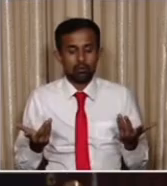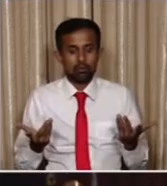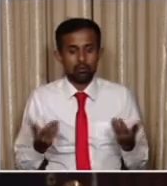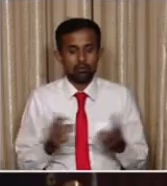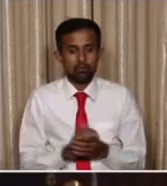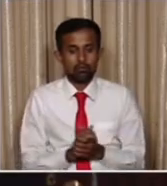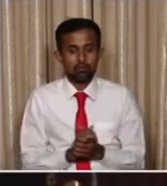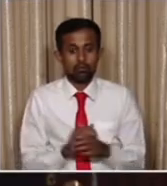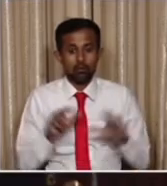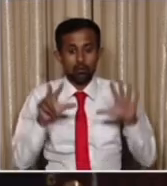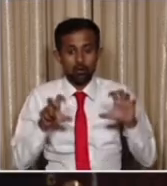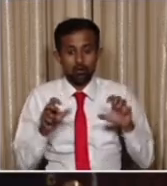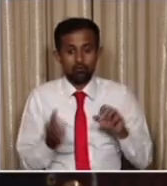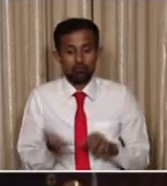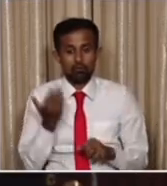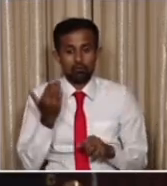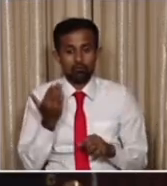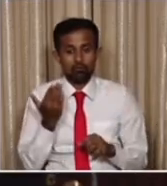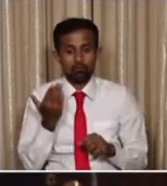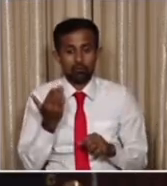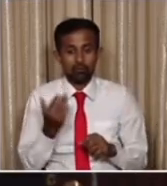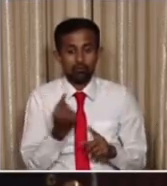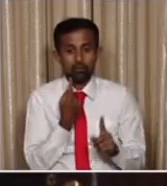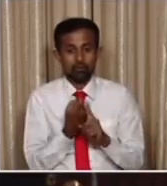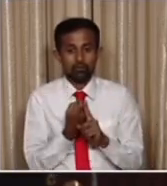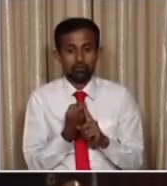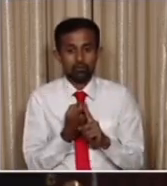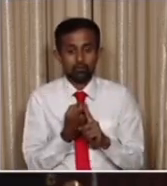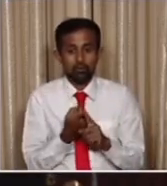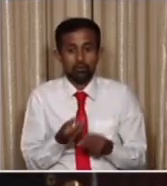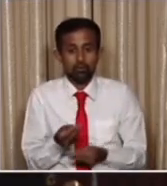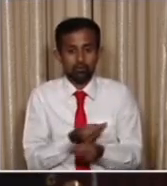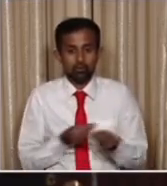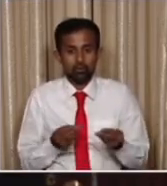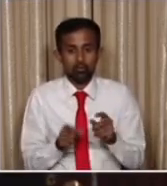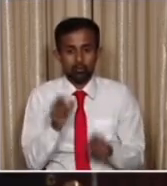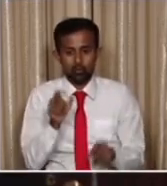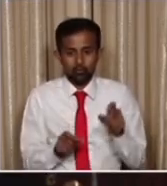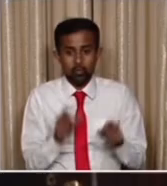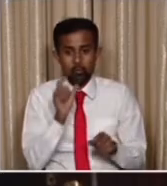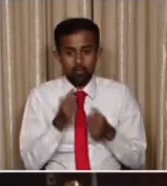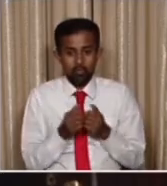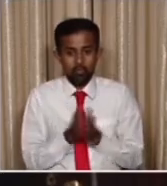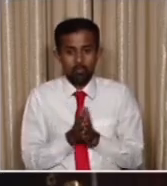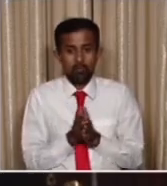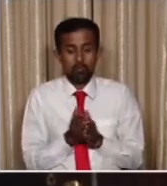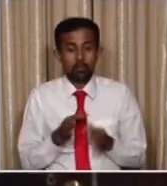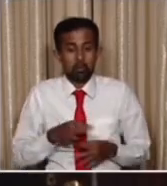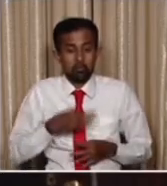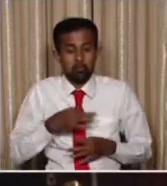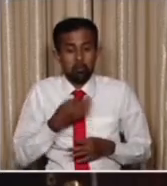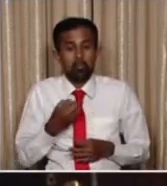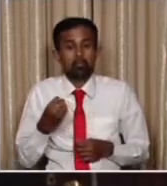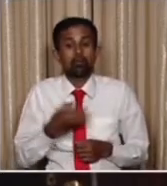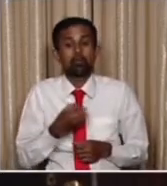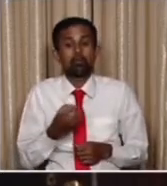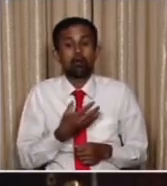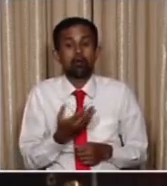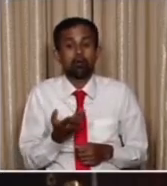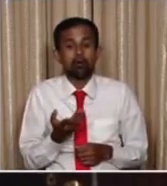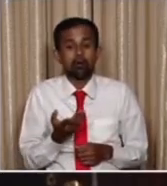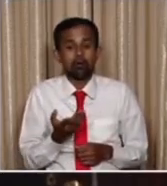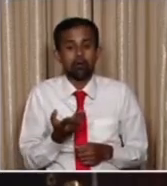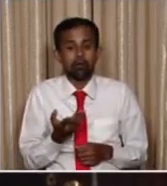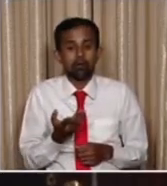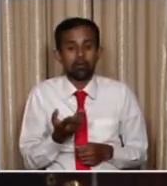මෙතුමනි 8000කට වැඩි ප්‍රමාණයක් අද මහනුවර තදාසන්න ප්‍රදේශවල ඉන්න මිනිස්සු බලාගෙන ඉන්නවා තමන්ගේ ඒ ශල්‍ය කර්ම කවද්ද කරගන්නේ කියලා.